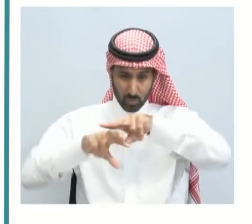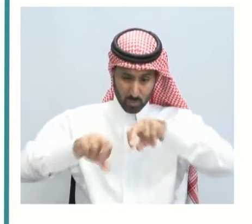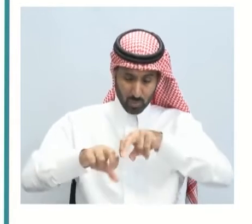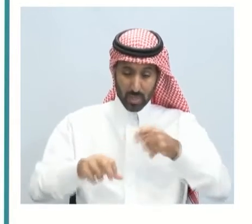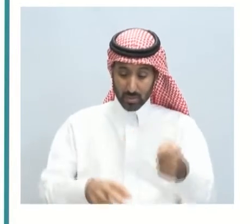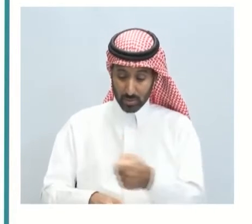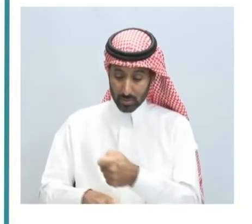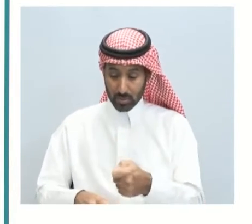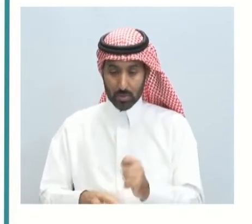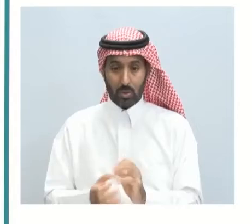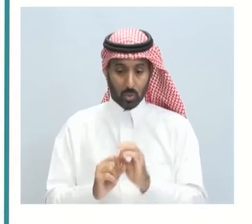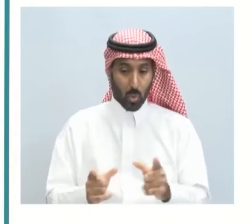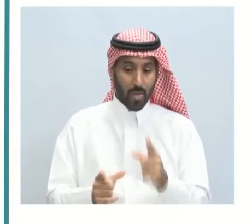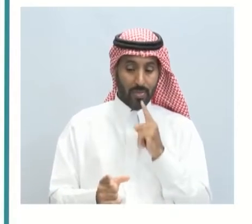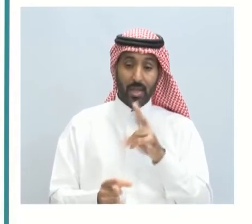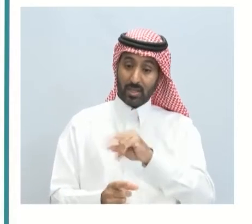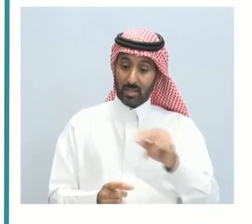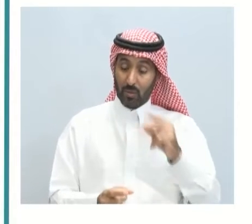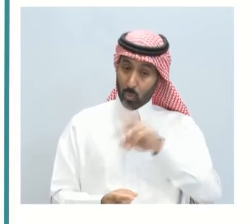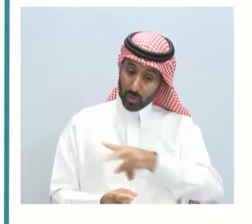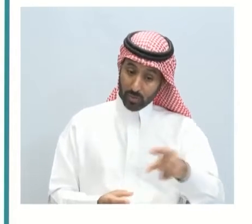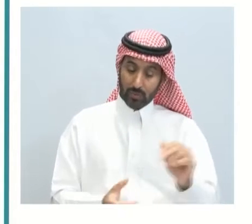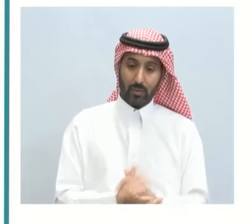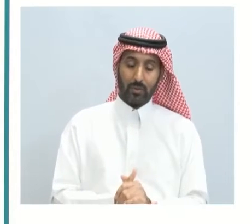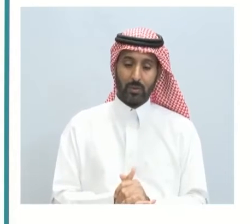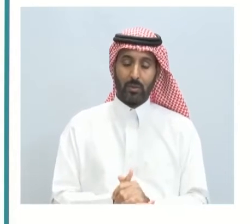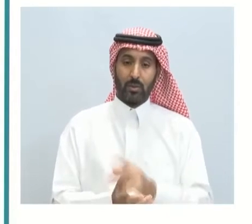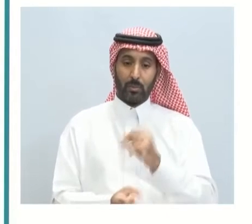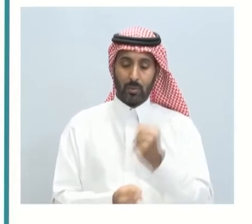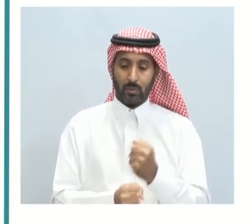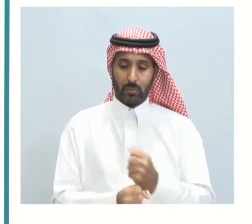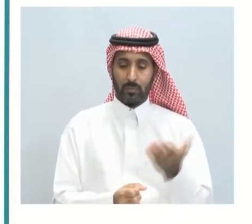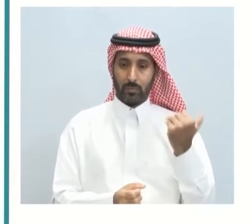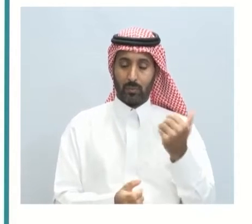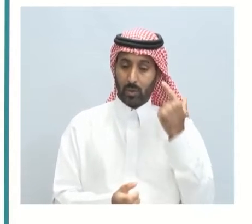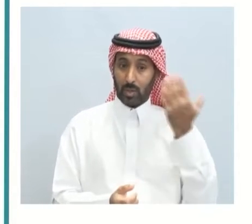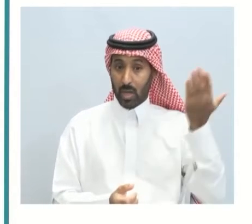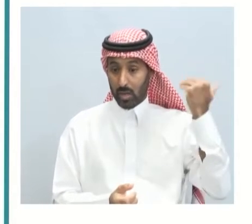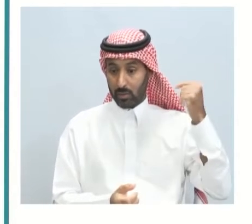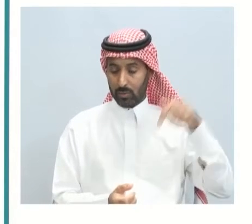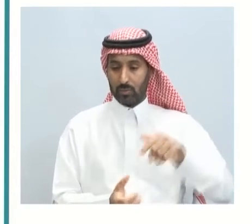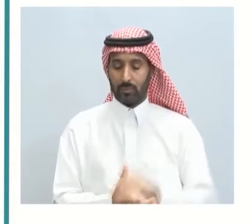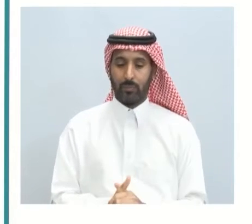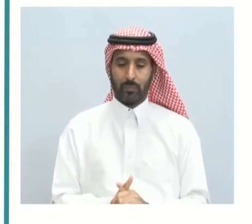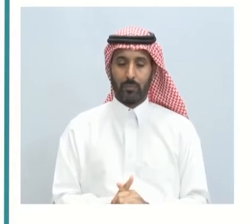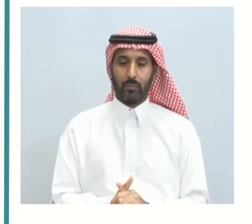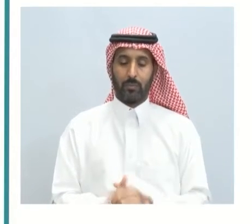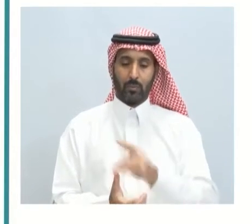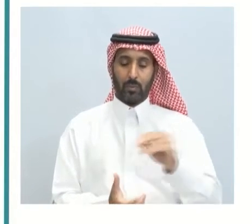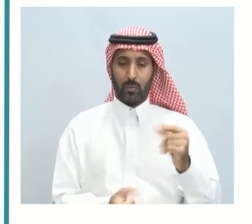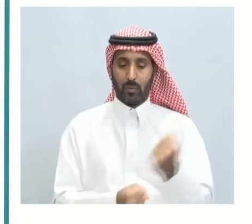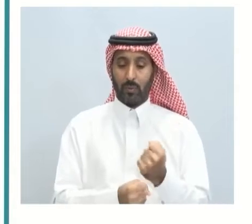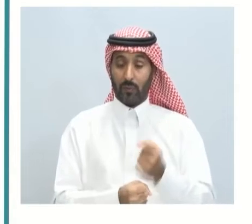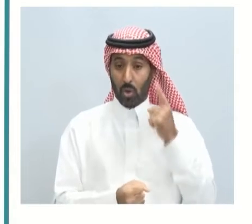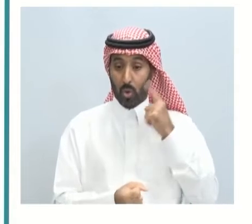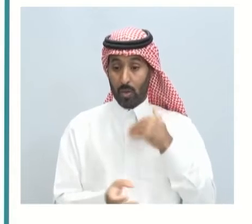ادله توضح اوجه التشابه والاختلاف بين الحدثين قديما وحديثا وهذا ما يفعله